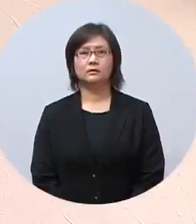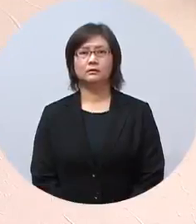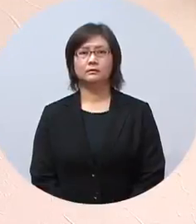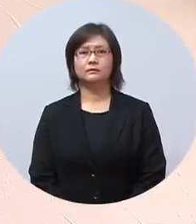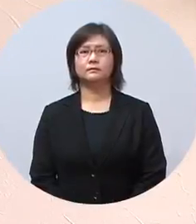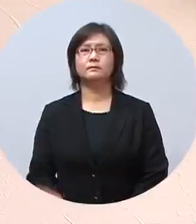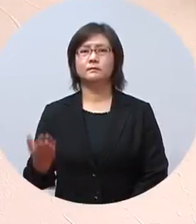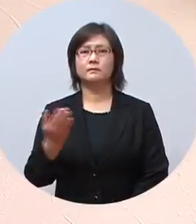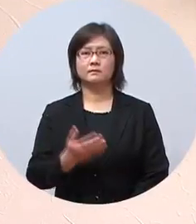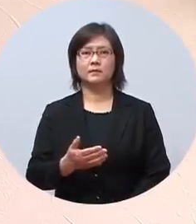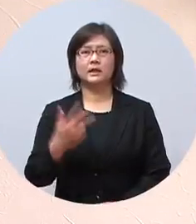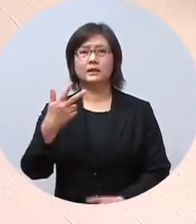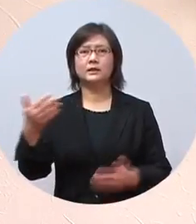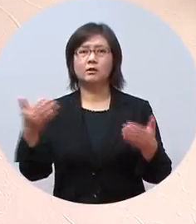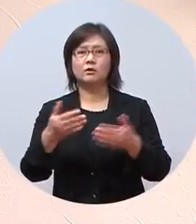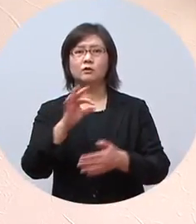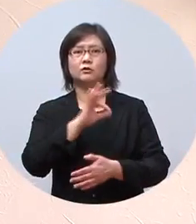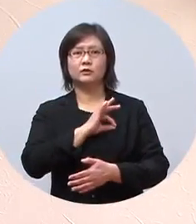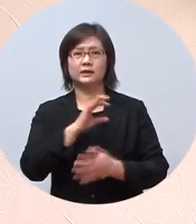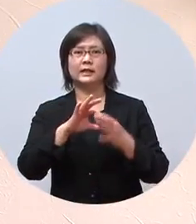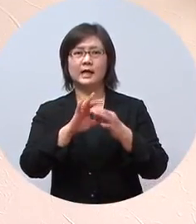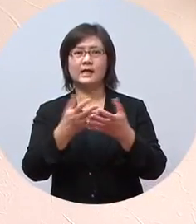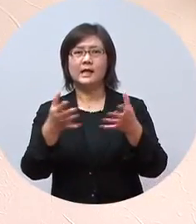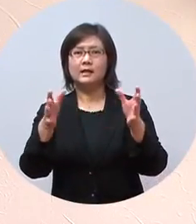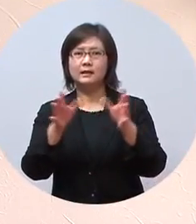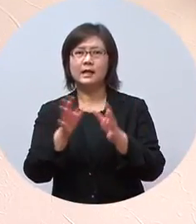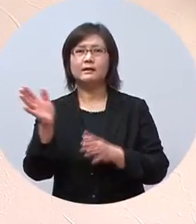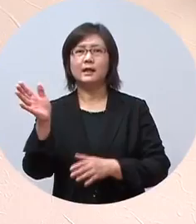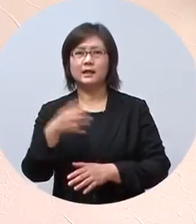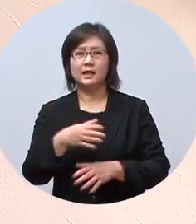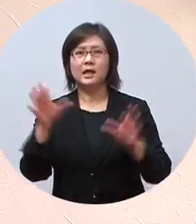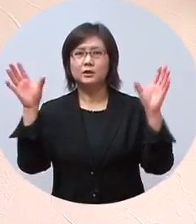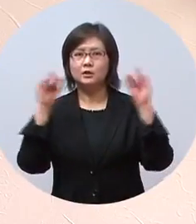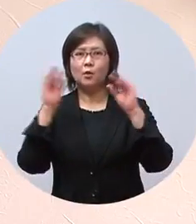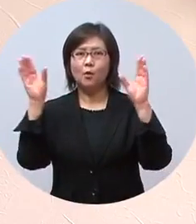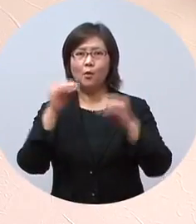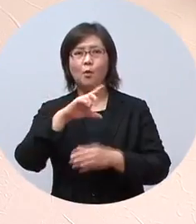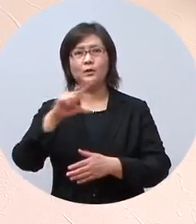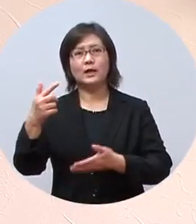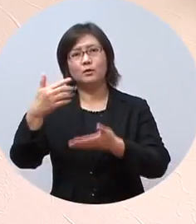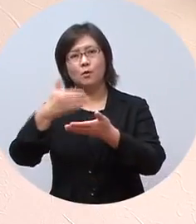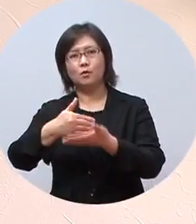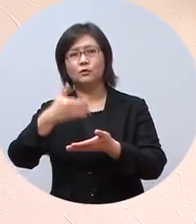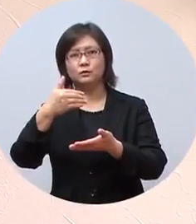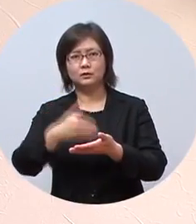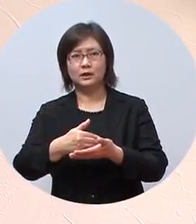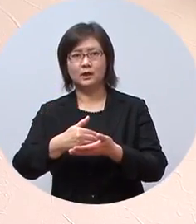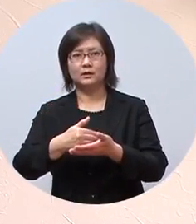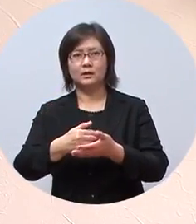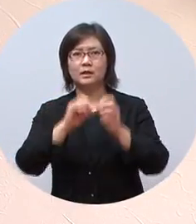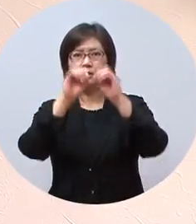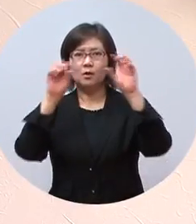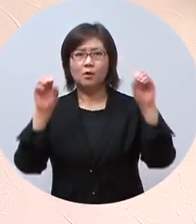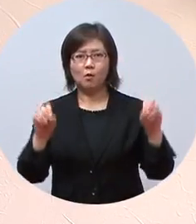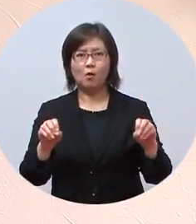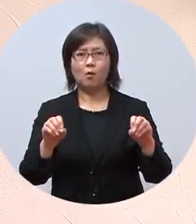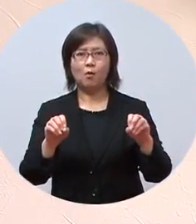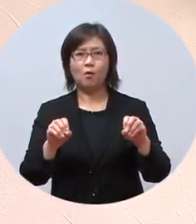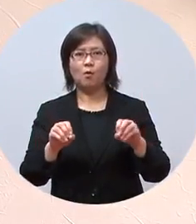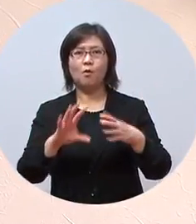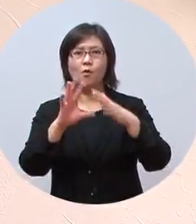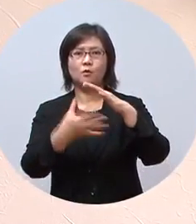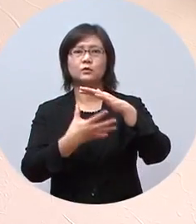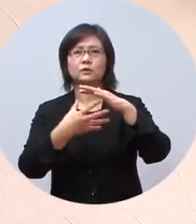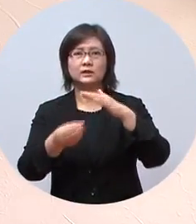市の職員や関連団体の方から行政情報や活動内容について伺う広報藤沢 TV のコーナーです。今回